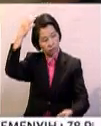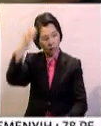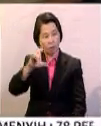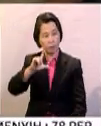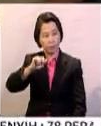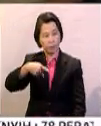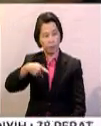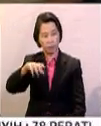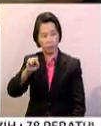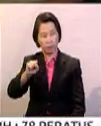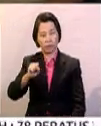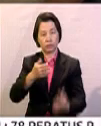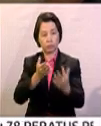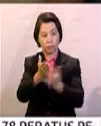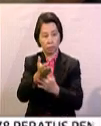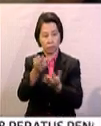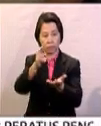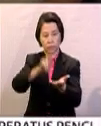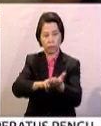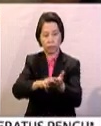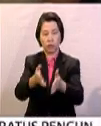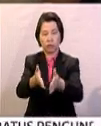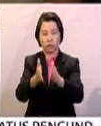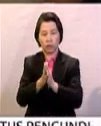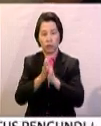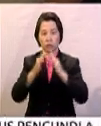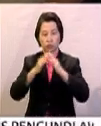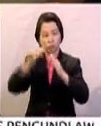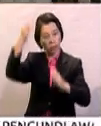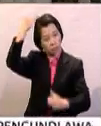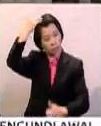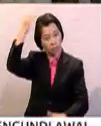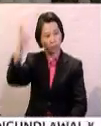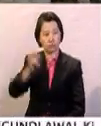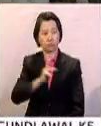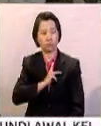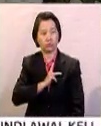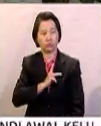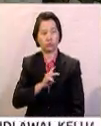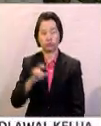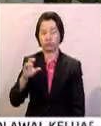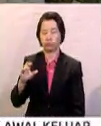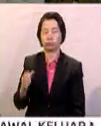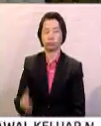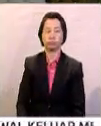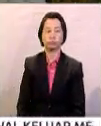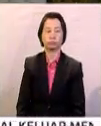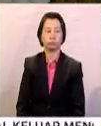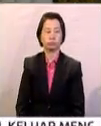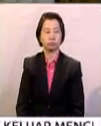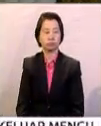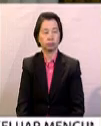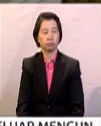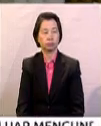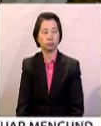LPHS, melalui sistem pendaftaran permohonan Rumah Selangorku. Syamira Sufri, RTM.